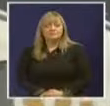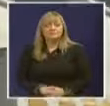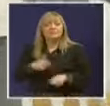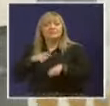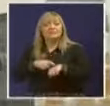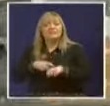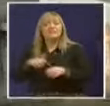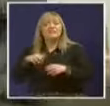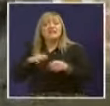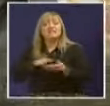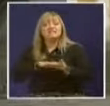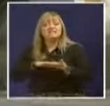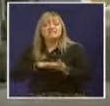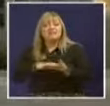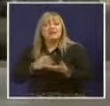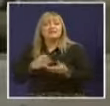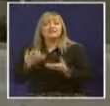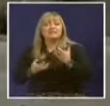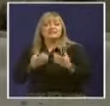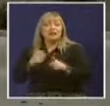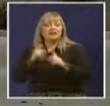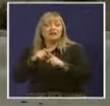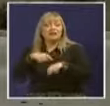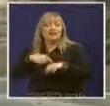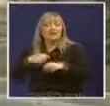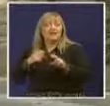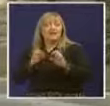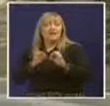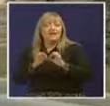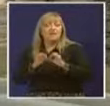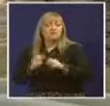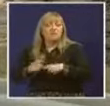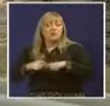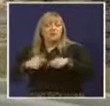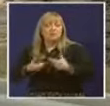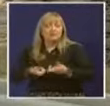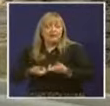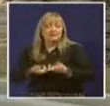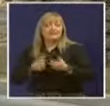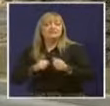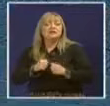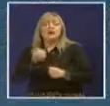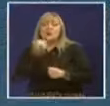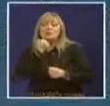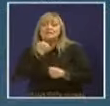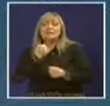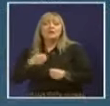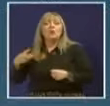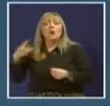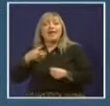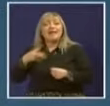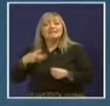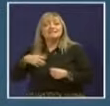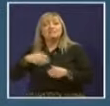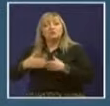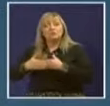В Девния Цемент се изгарят РДФ отпадъци, които са получени от завода за преработка на твърди битови отпадъци в село Езерово край Варна.